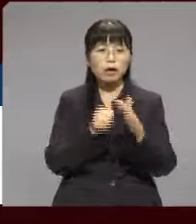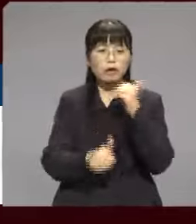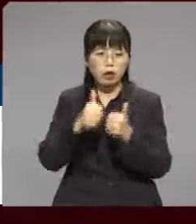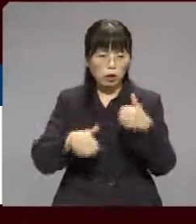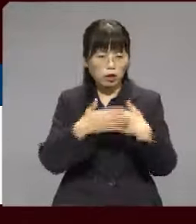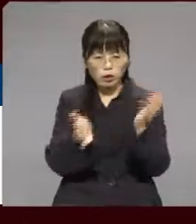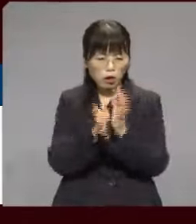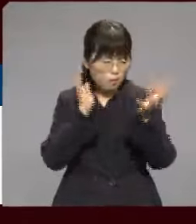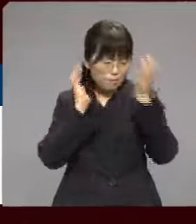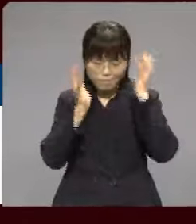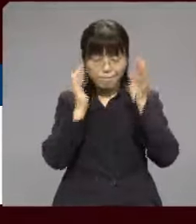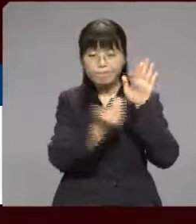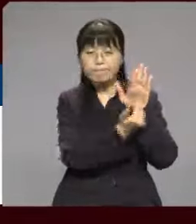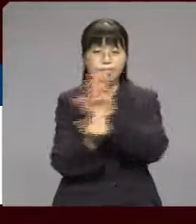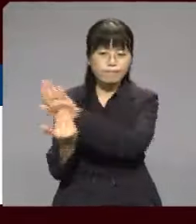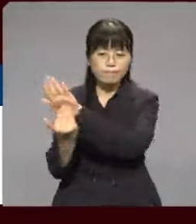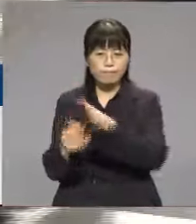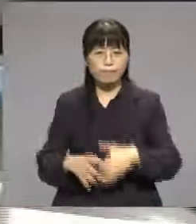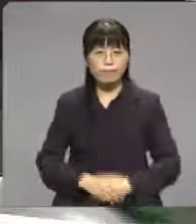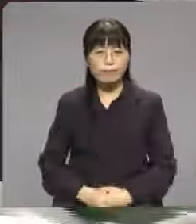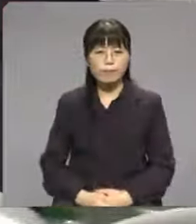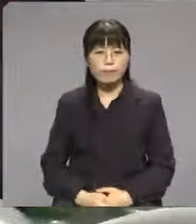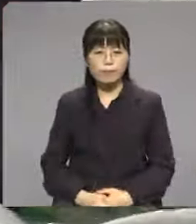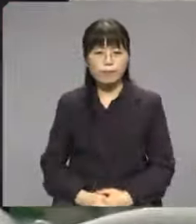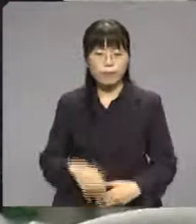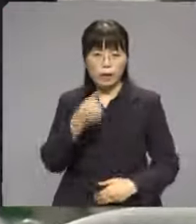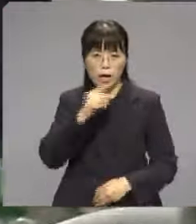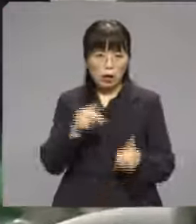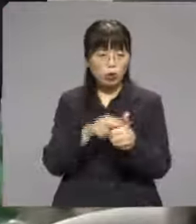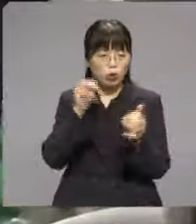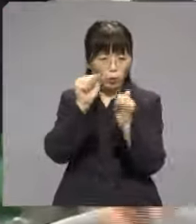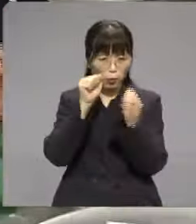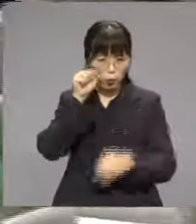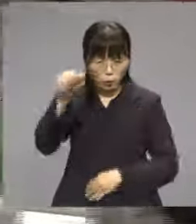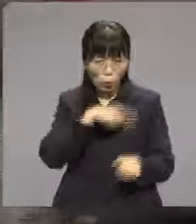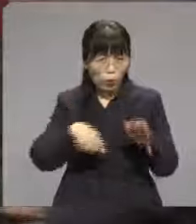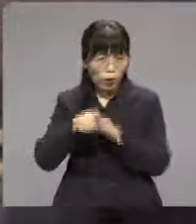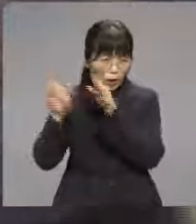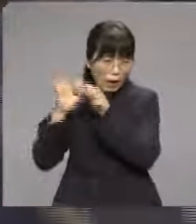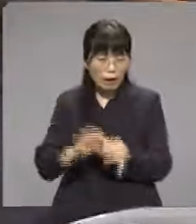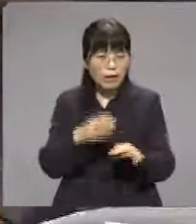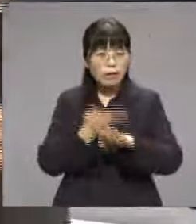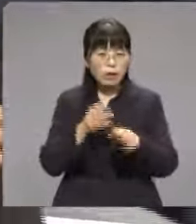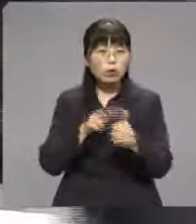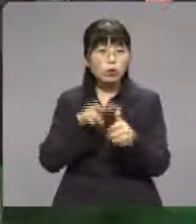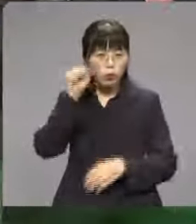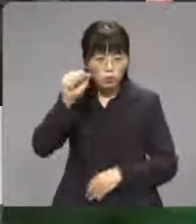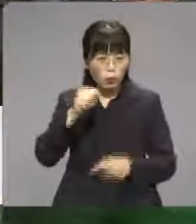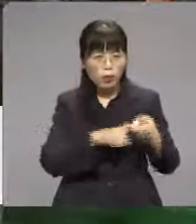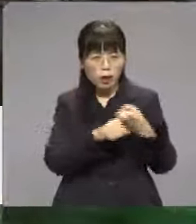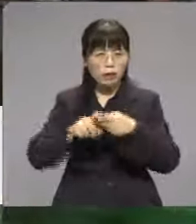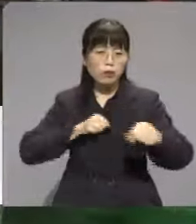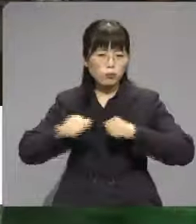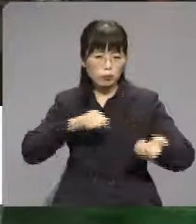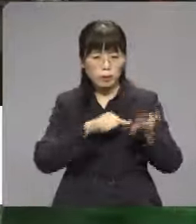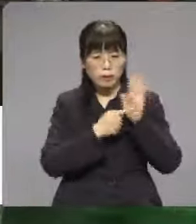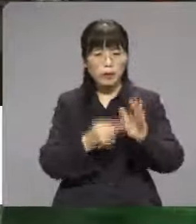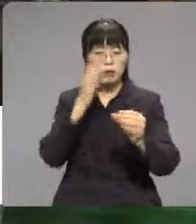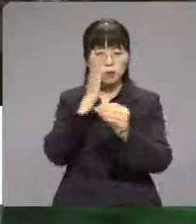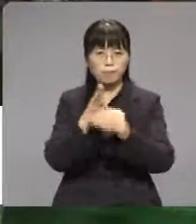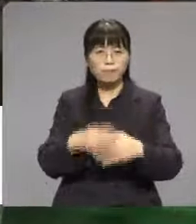전당대회가 더 이상 혼탁해지는 것을 막겠습니다. 한 후보의 독주가 계속되면서 다른 후보들 간 연대 움직임도 나타나고